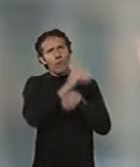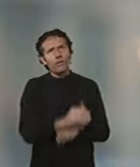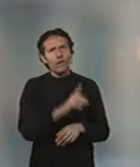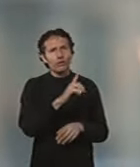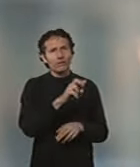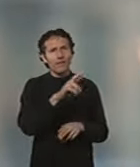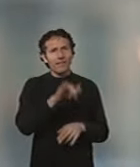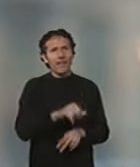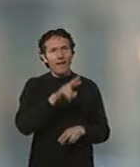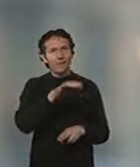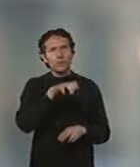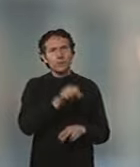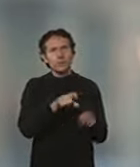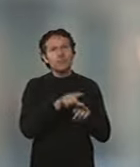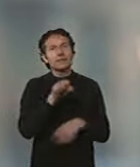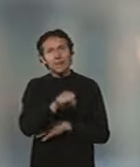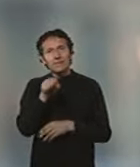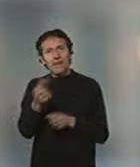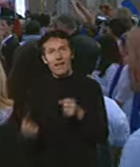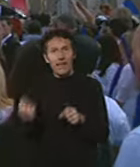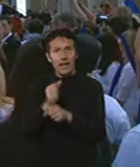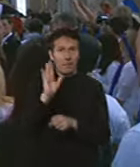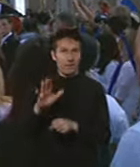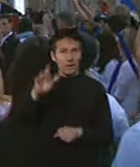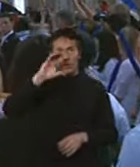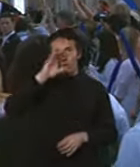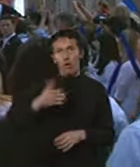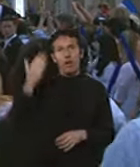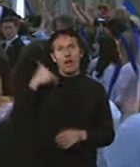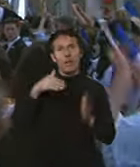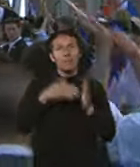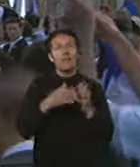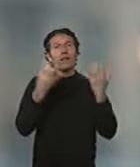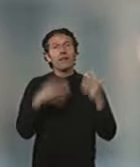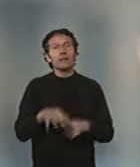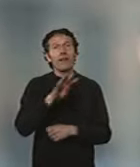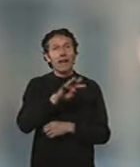ceux qui ont créé la sécurité sociale grâce au général de Gaulle en